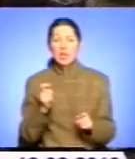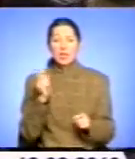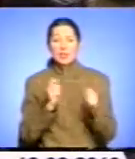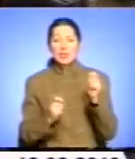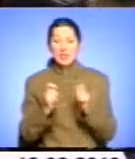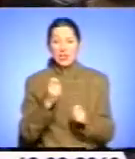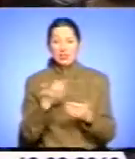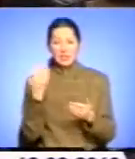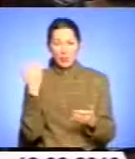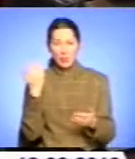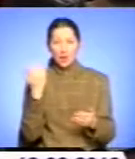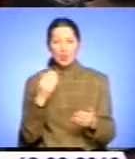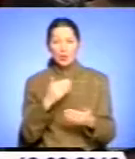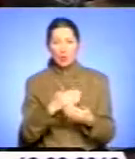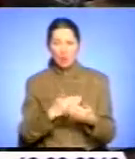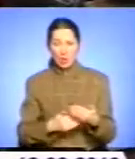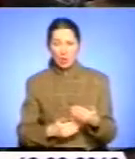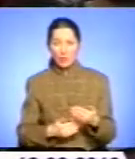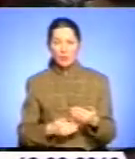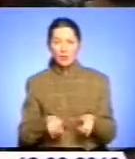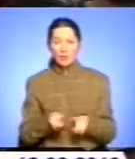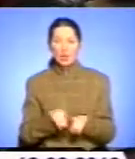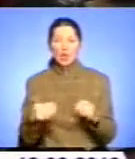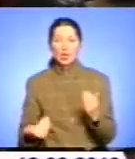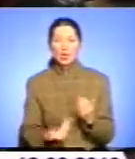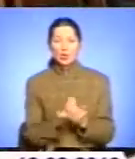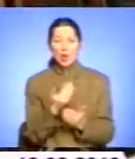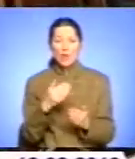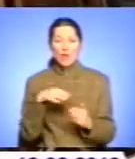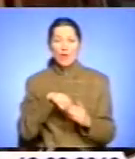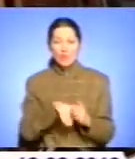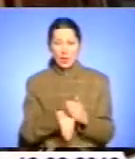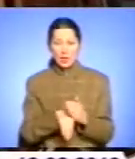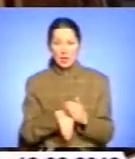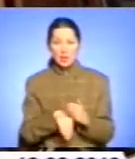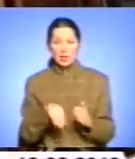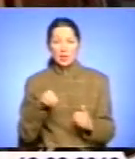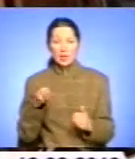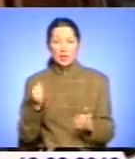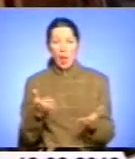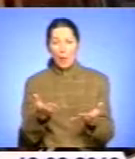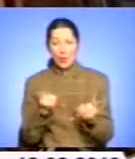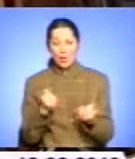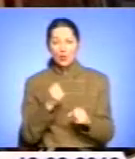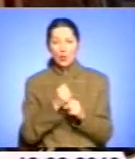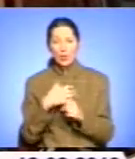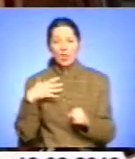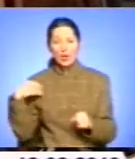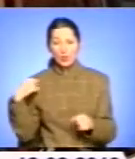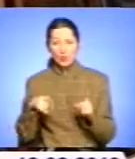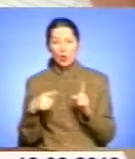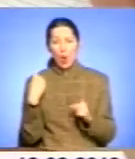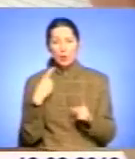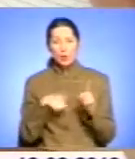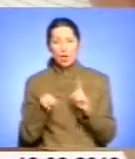за попередньо складеним графіком. Таке нововведення Сергій Тарашевський перейняв з роботи Львівської обласної ради.